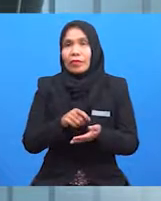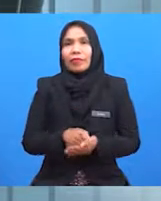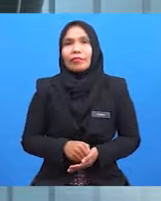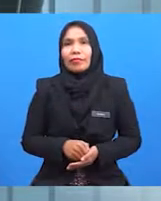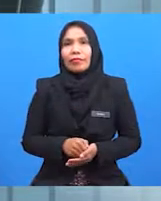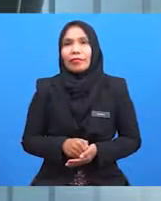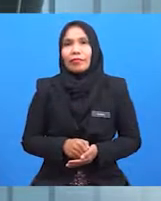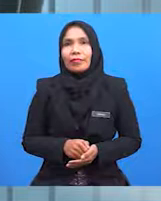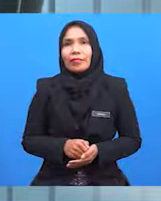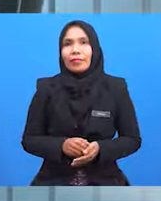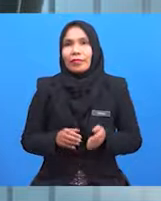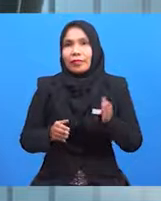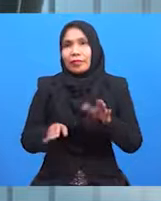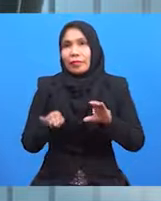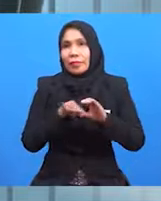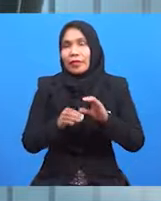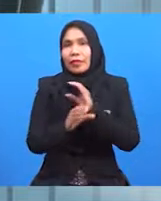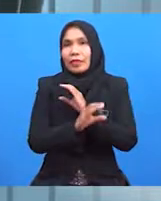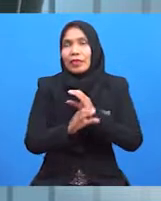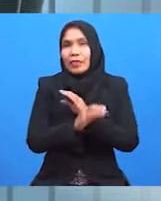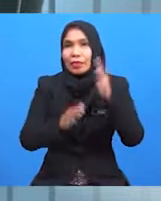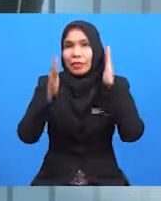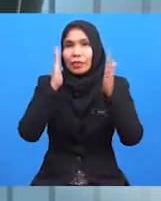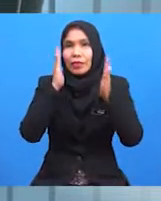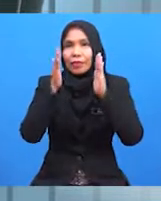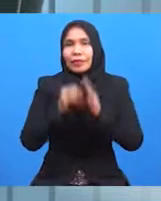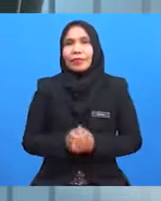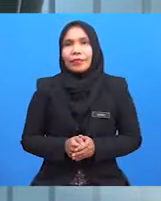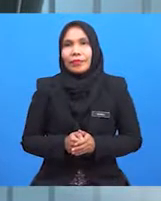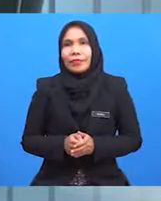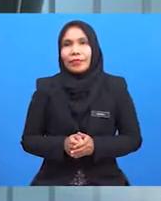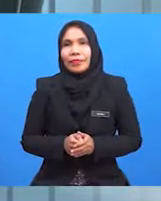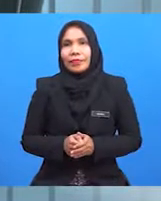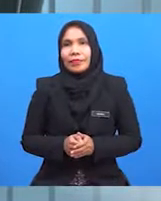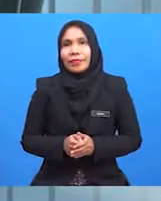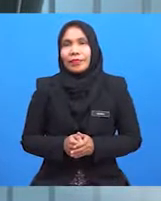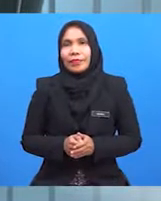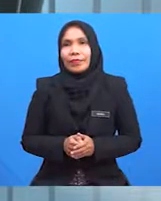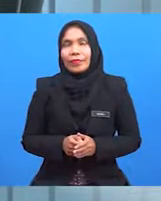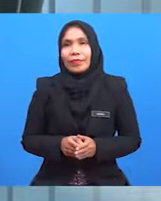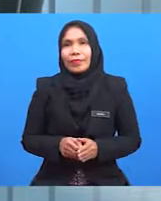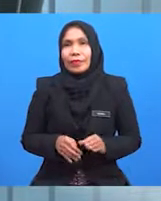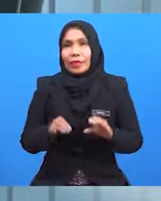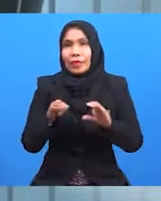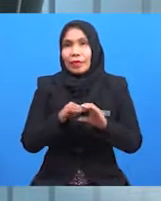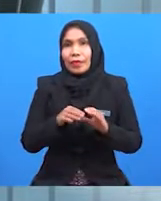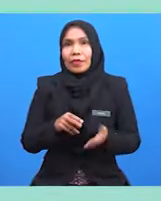betul. Bank Negara Malaysia. Bank Negara Malaysia merupakan bank pusat di negara kita.